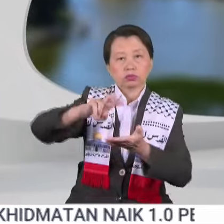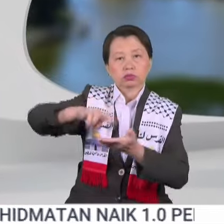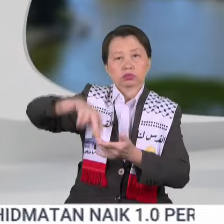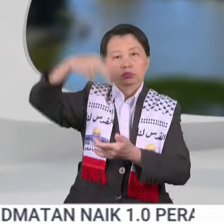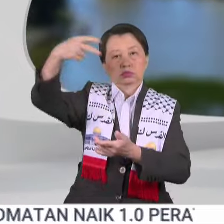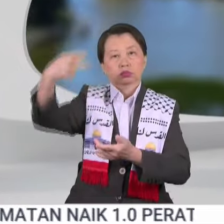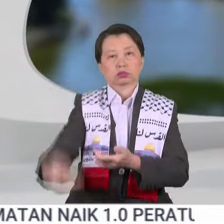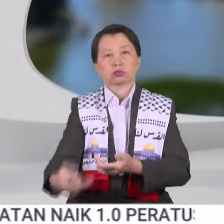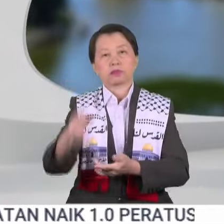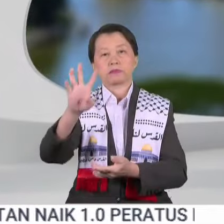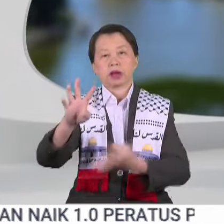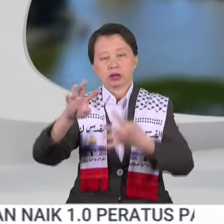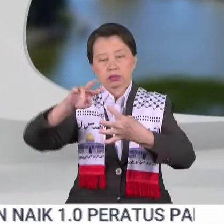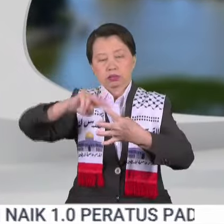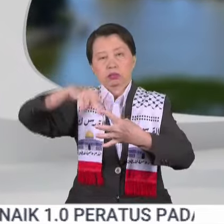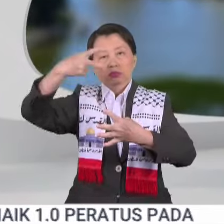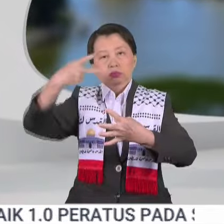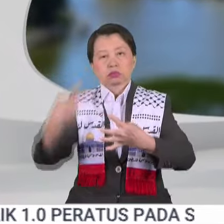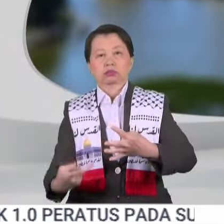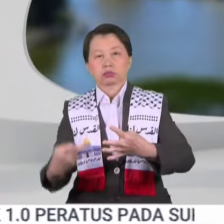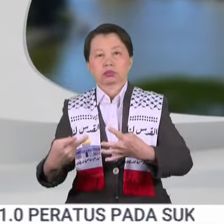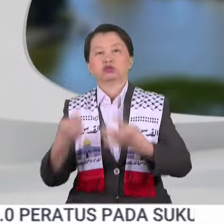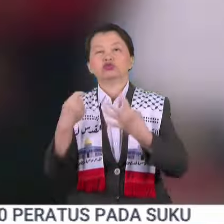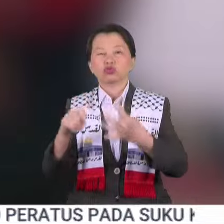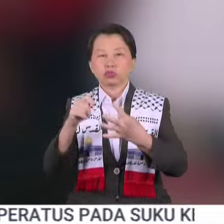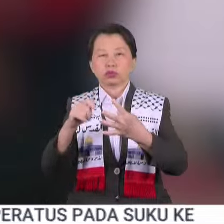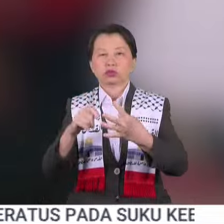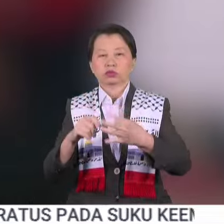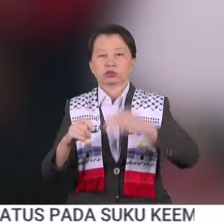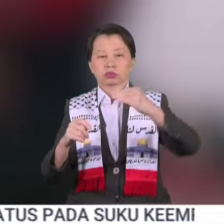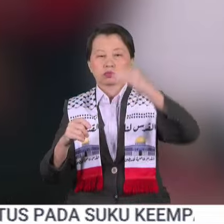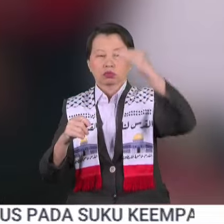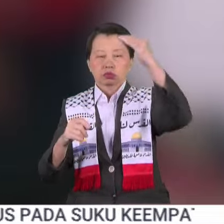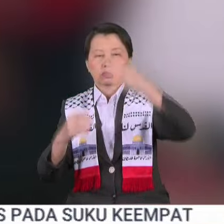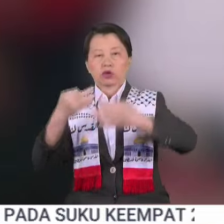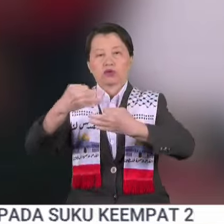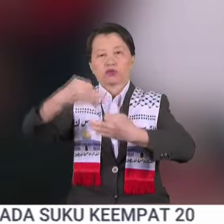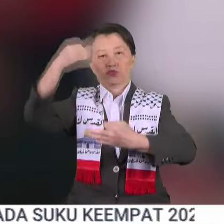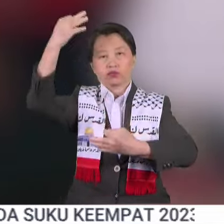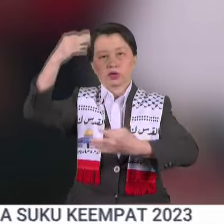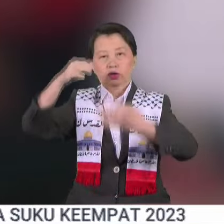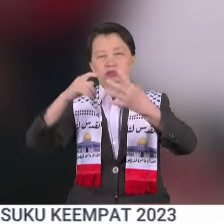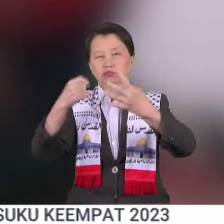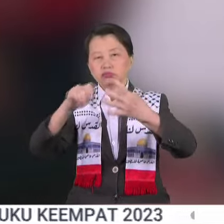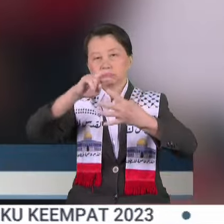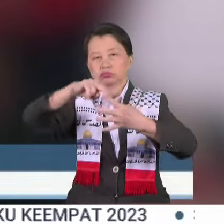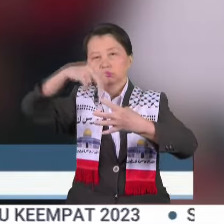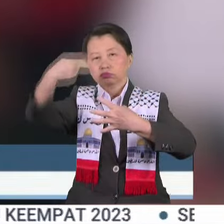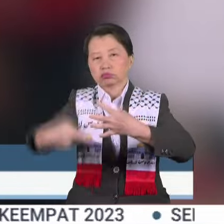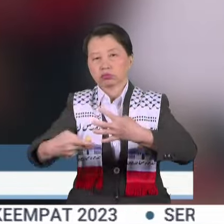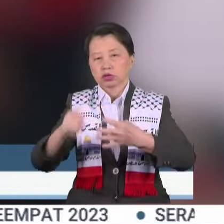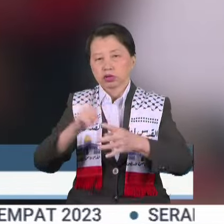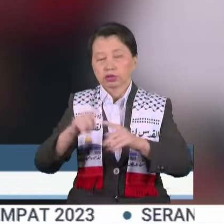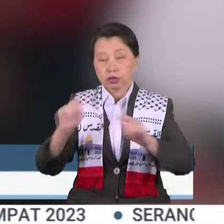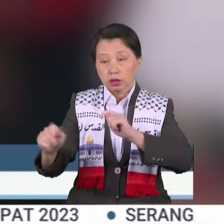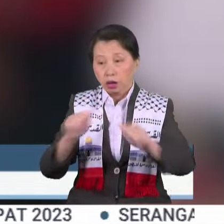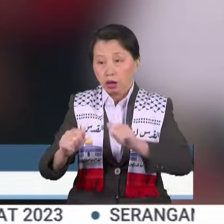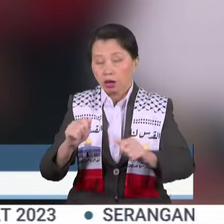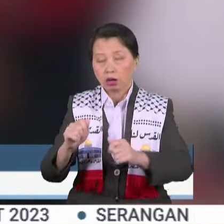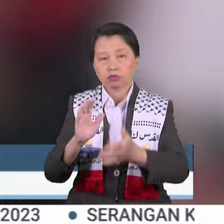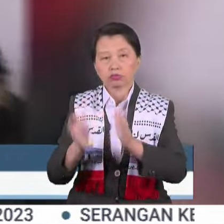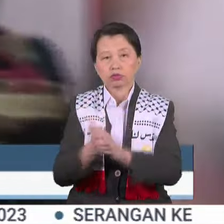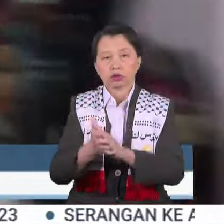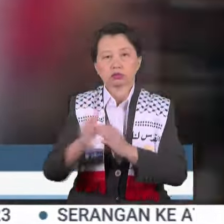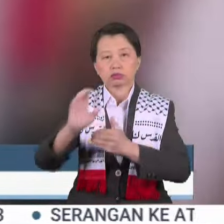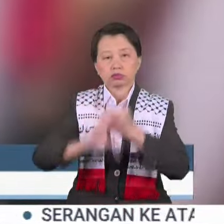terjun dari tingkat 4 sebuah flat. Mangsa dikatakan bertindak agresif sehingga